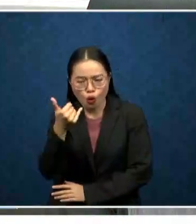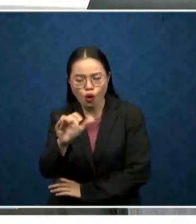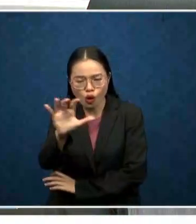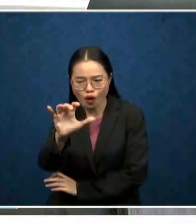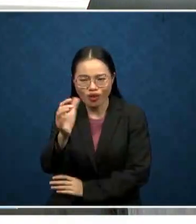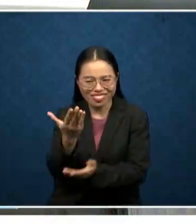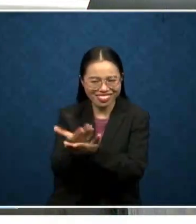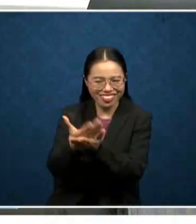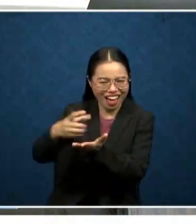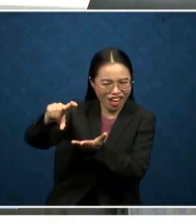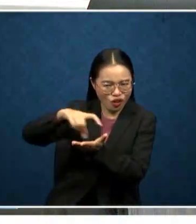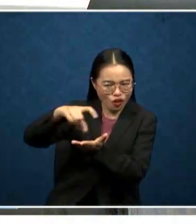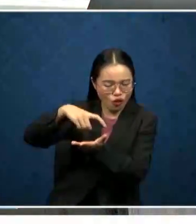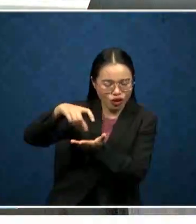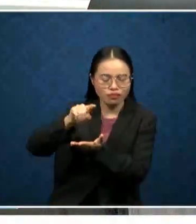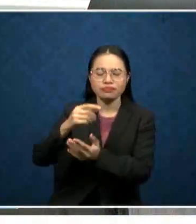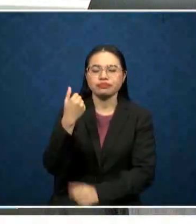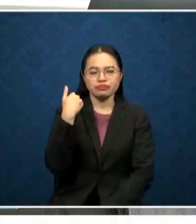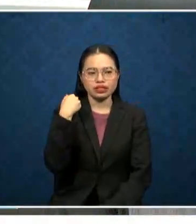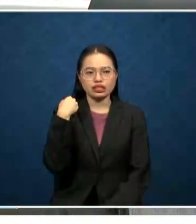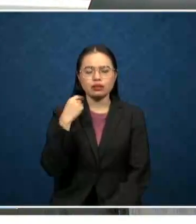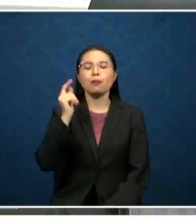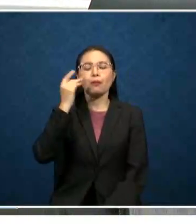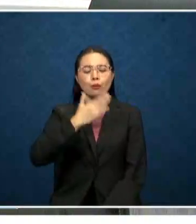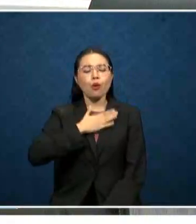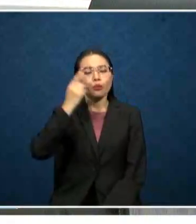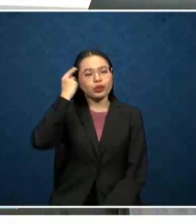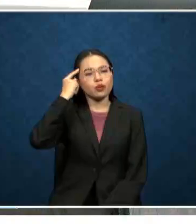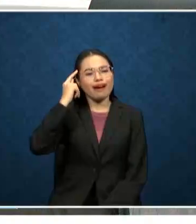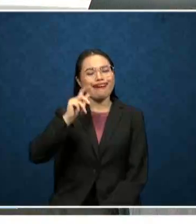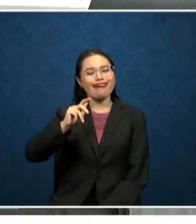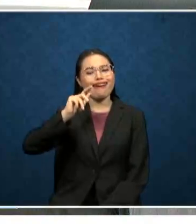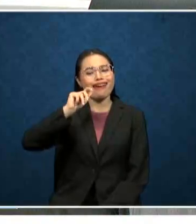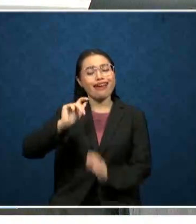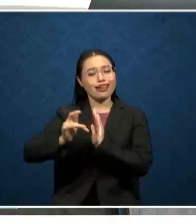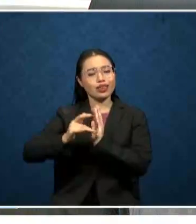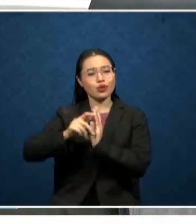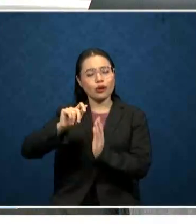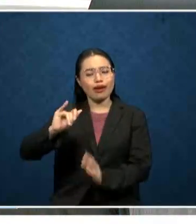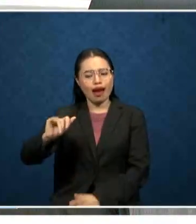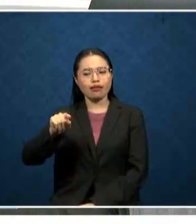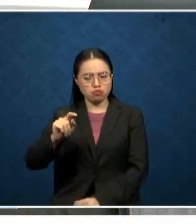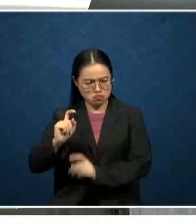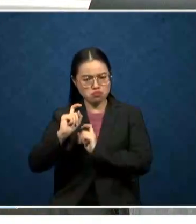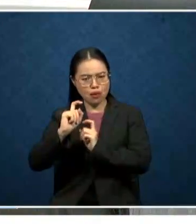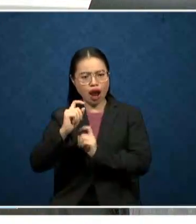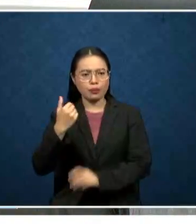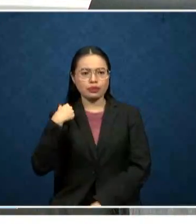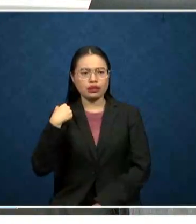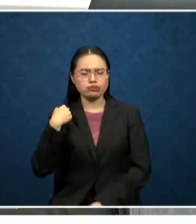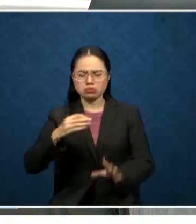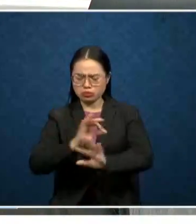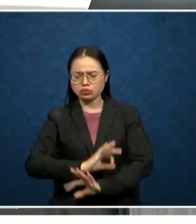ยเพราะฉะนั้นในเรื่องพวกนี้ผมคิดว่าเป็นเรื่องที่ AI เนี่ยเป็นดาบสองคมที่เราจำเป็น